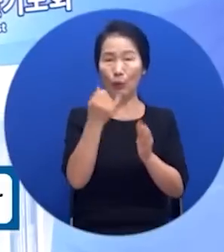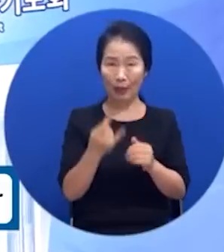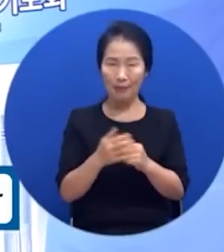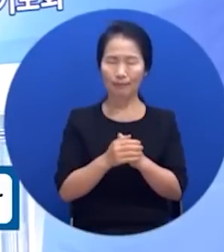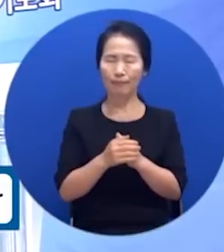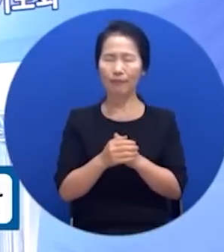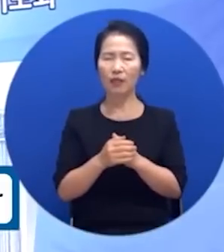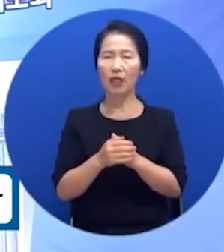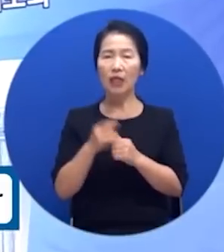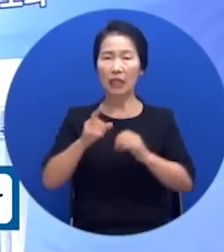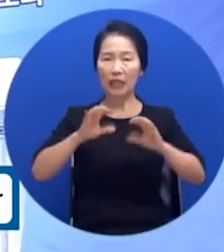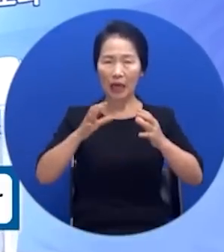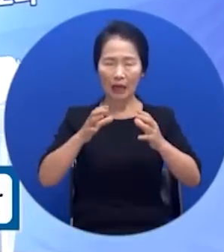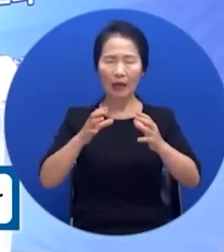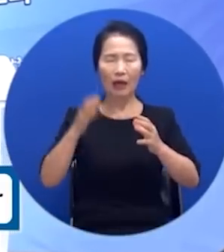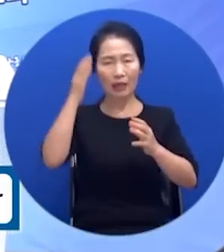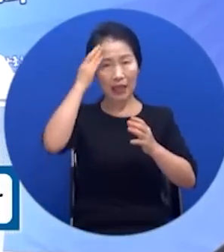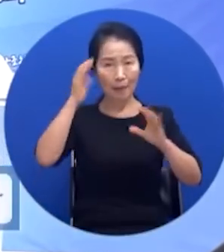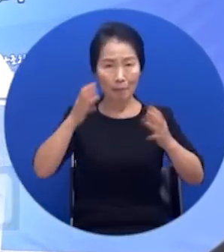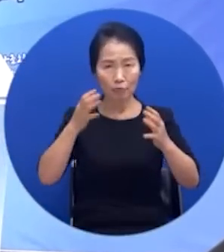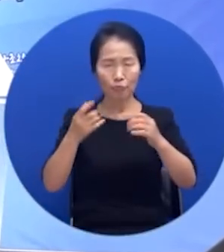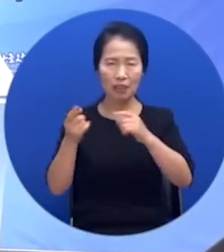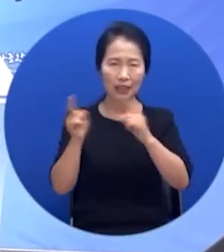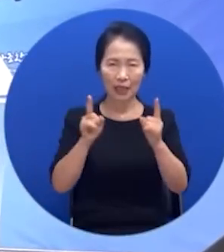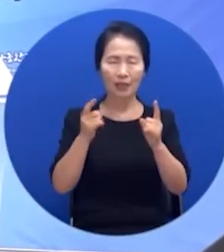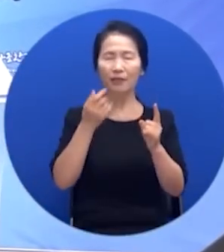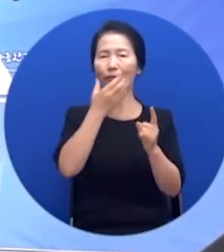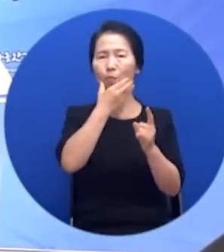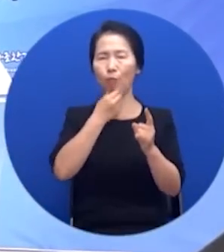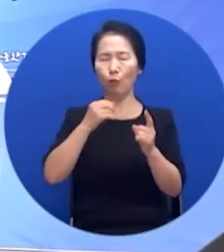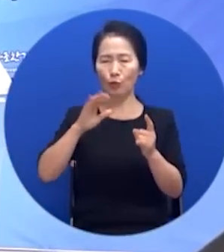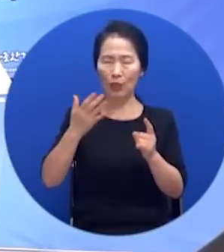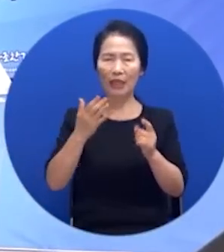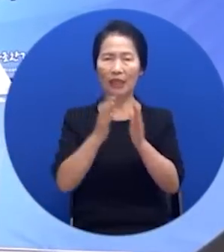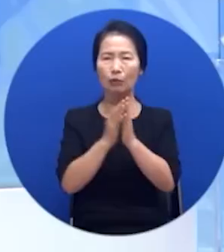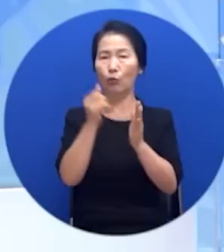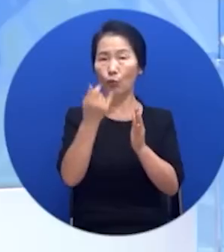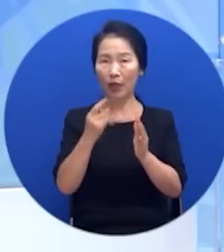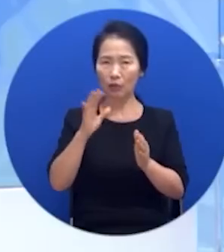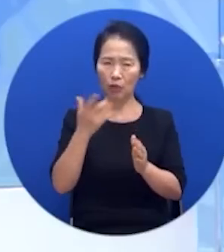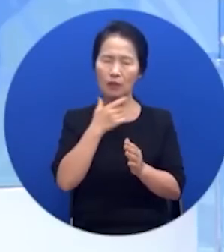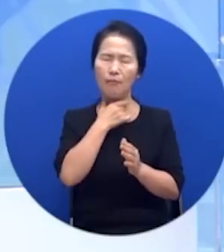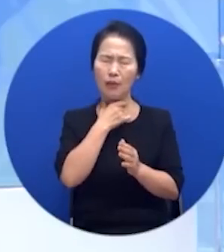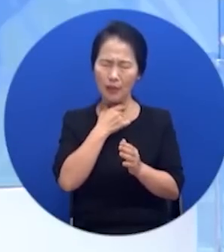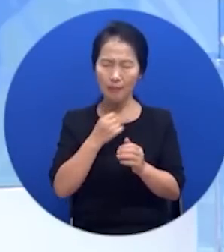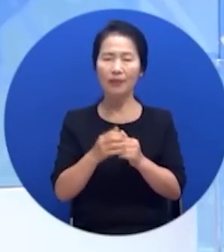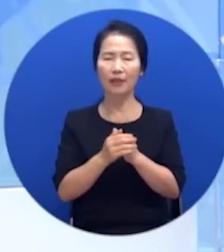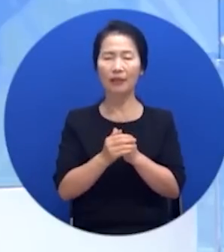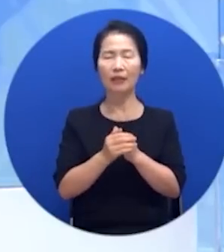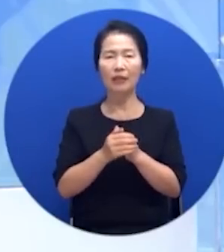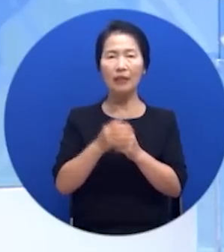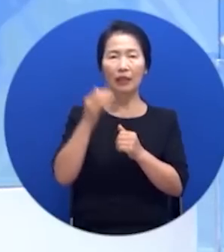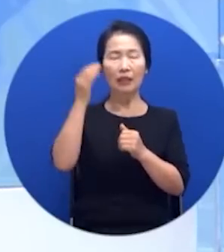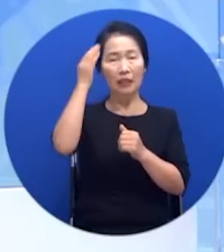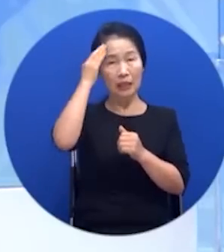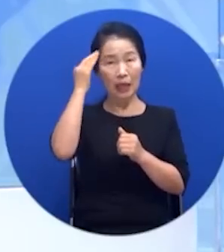나라 대한민국을 살리는 그런 복된 기도회가 되기를 소원합니다. 대한민국